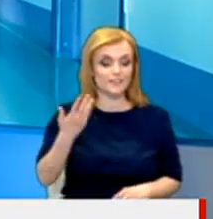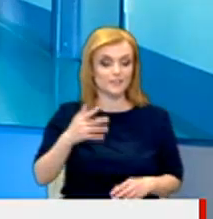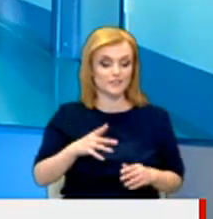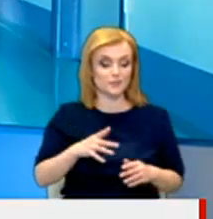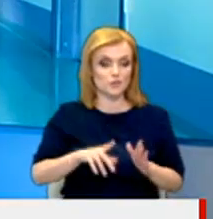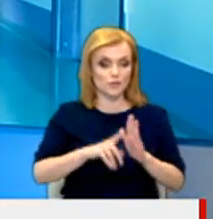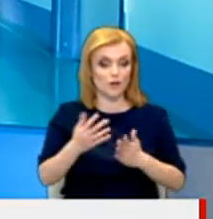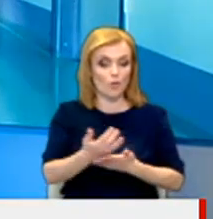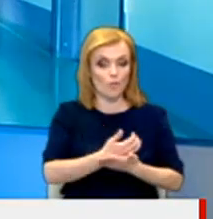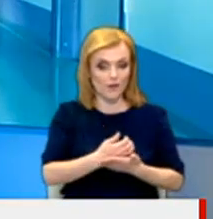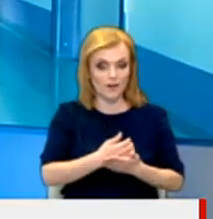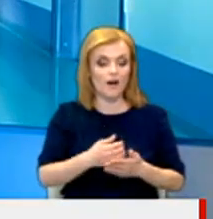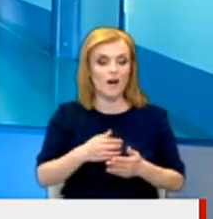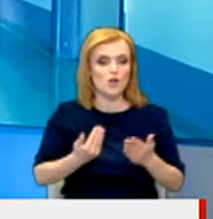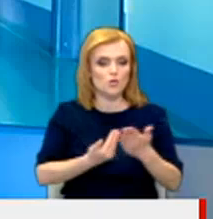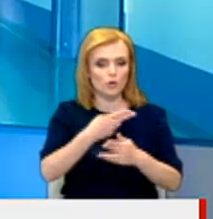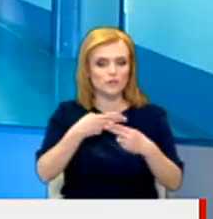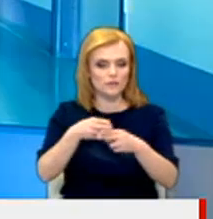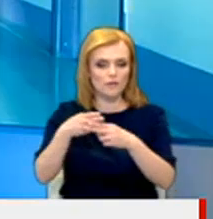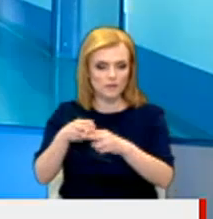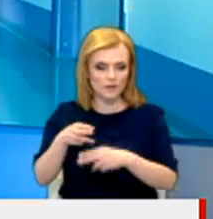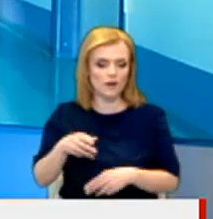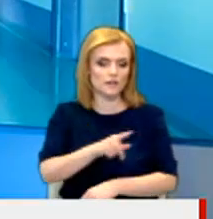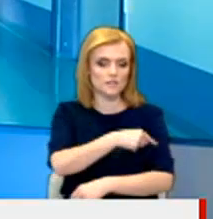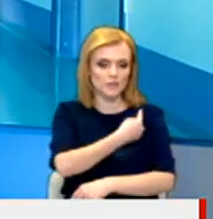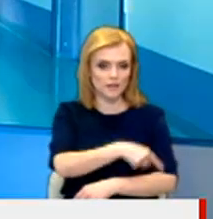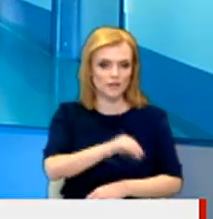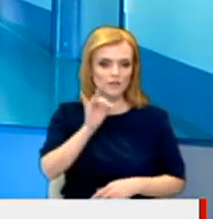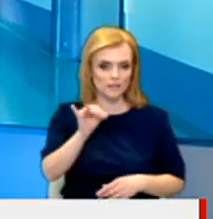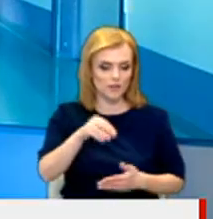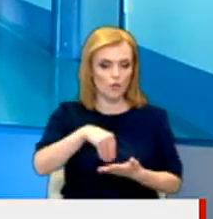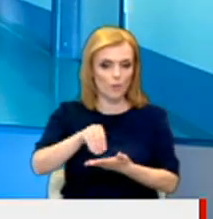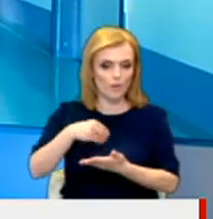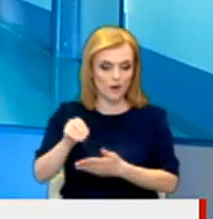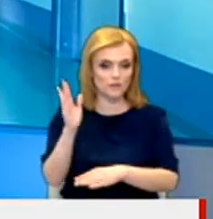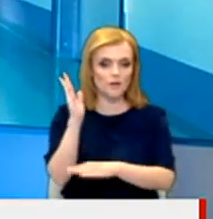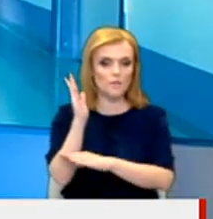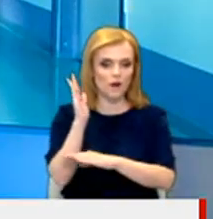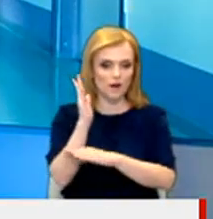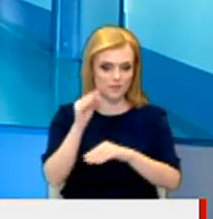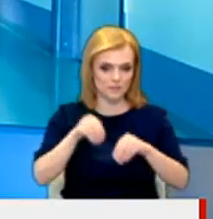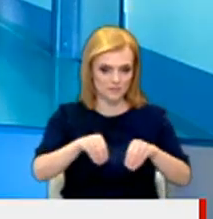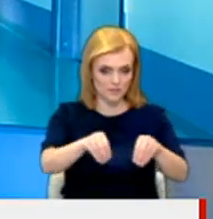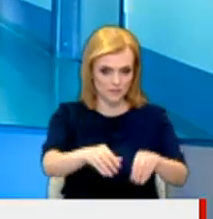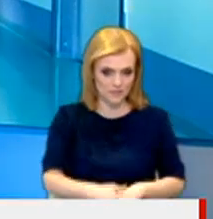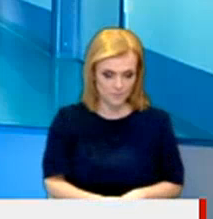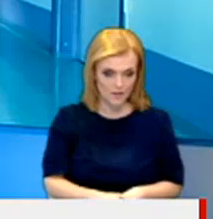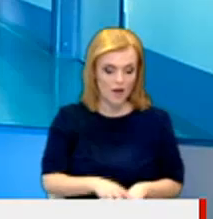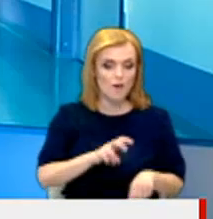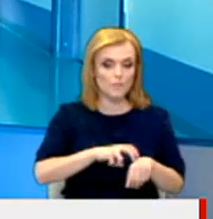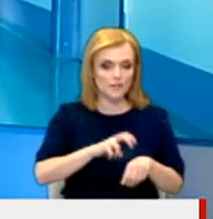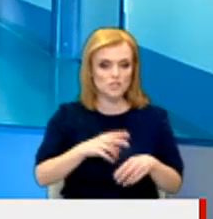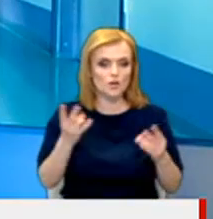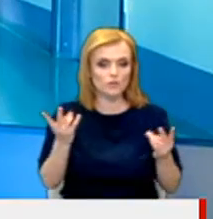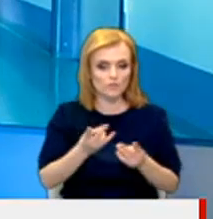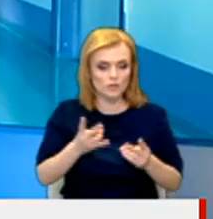cumpărarea unor aparate noi la Spitalul Clinic Municipal numărul 1 din Chișinău. Medicii au nevoie de cardiomonitoare care permit